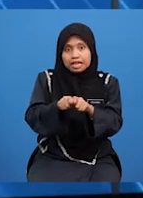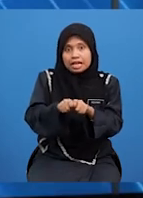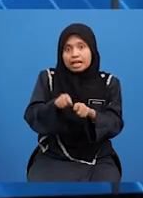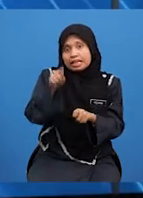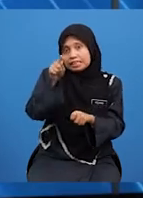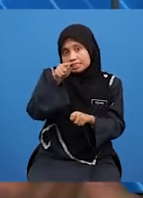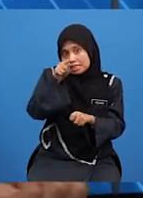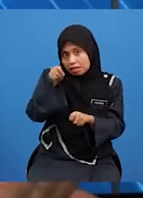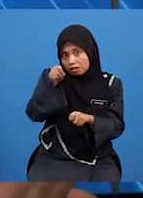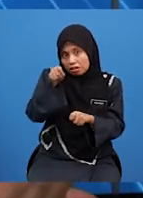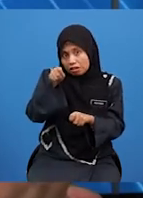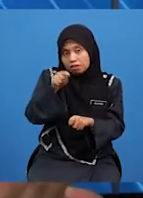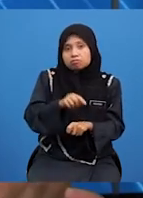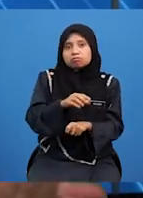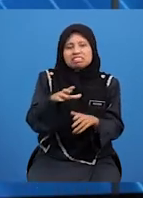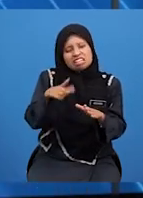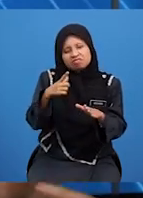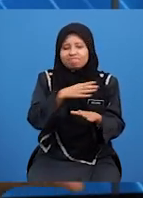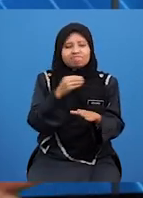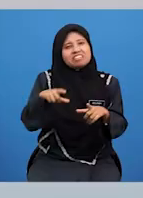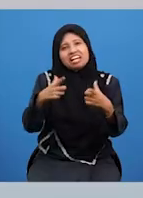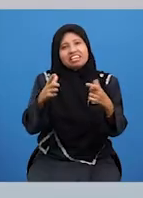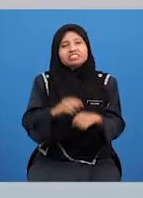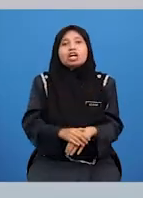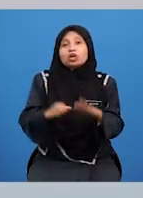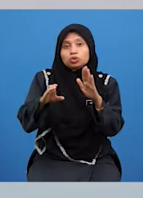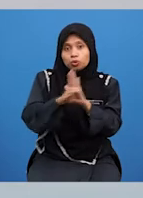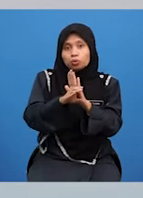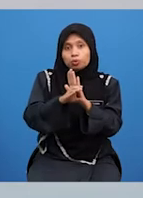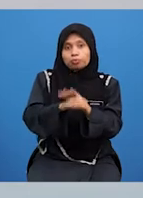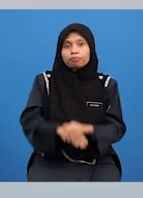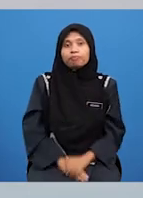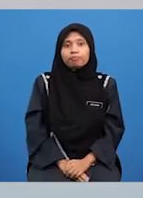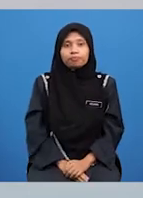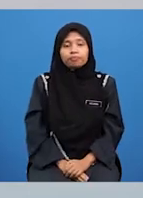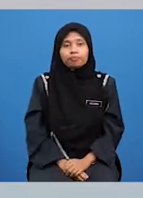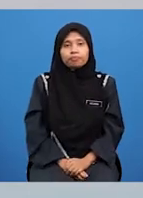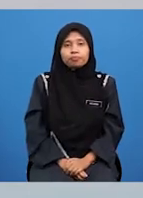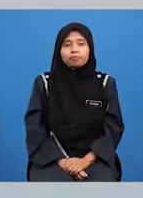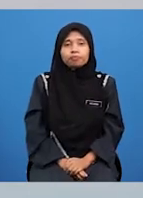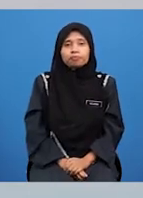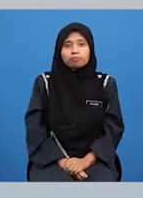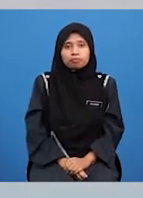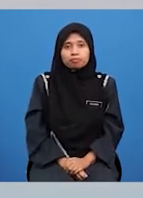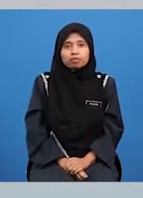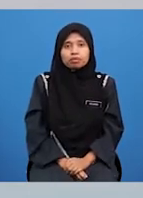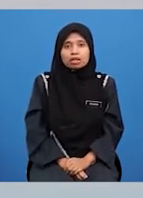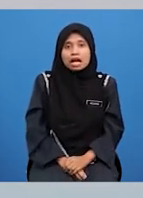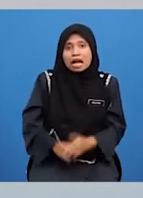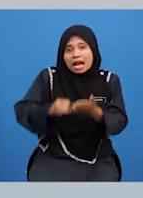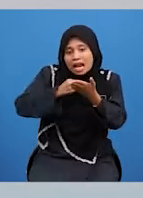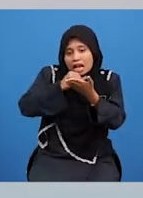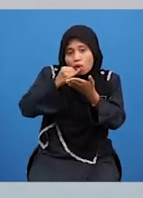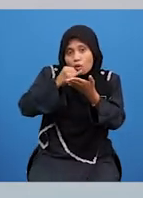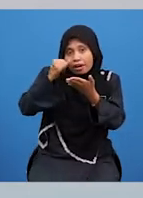silang pangkah, lorekkan dan juga contengan. Contoh jenis teknik penghasilan lukisan.